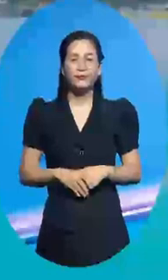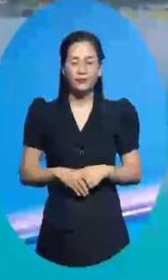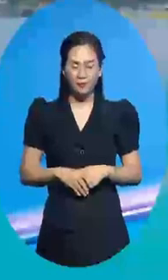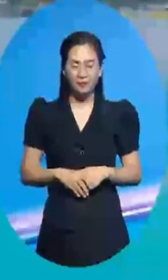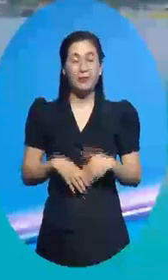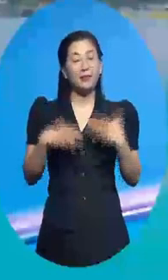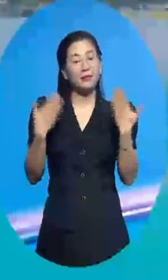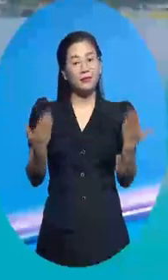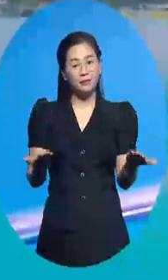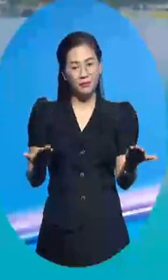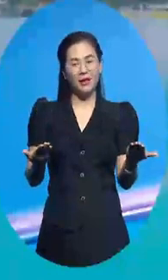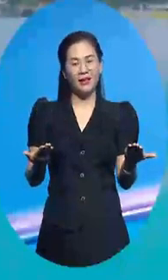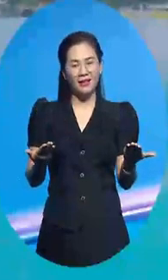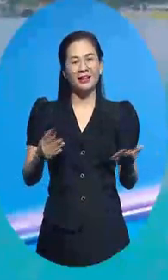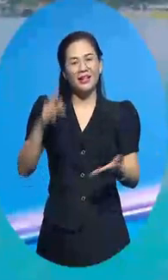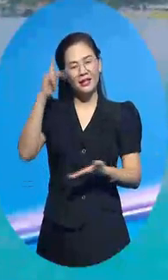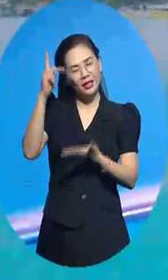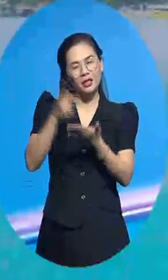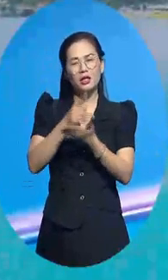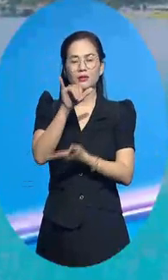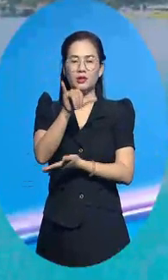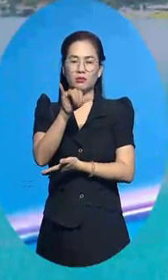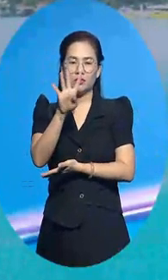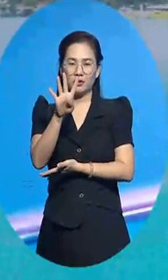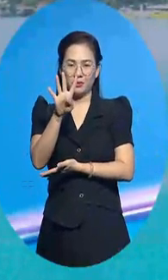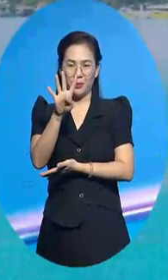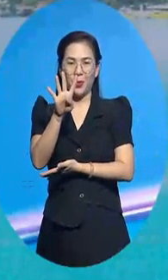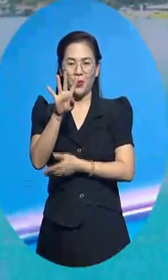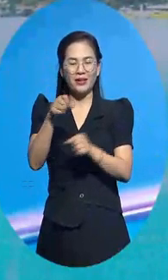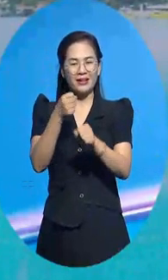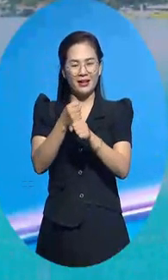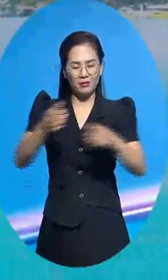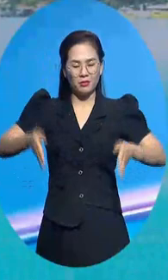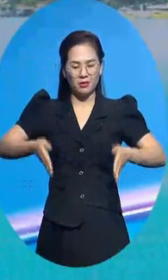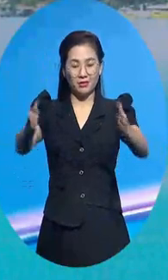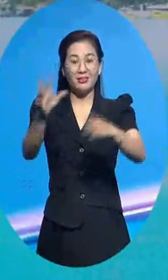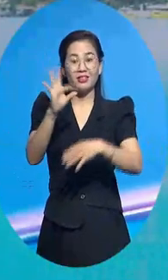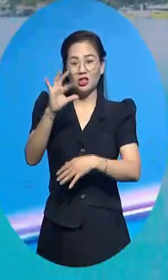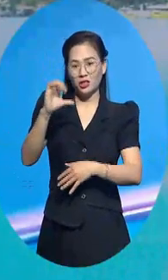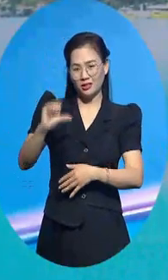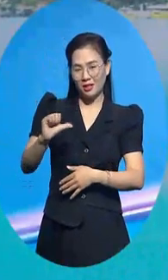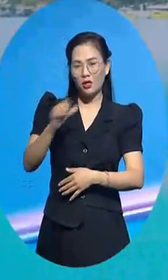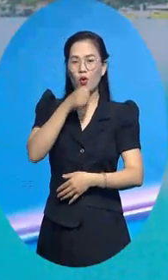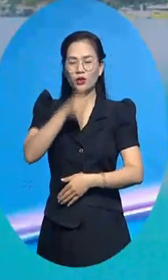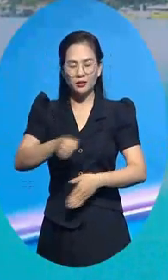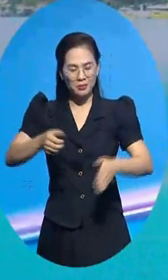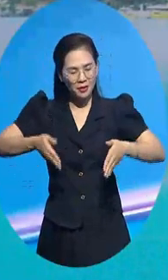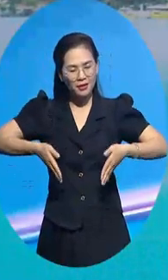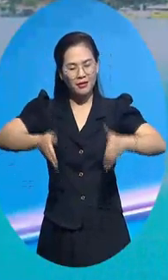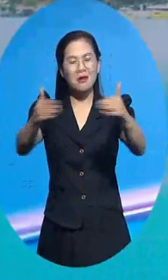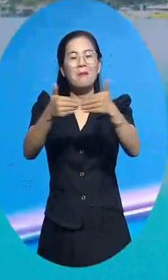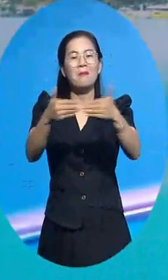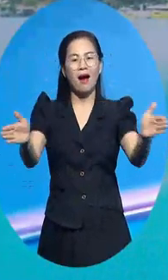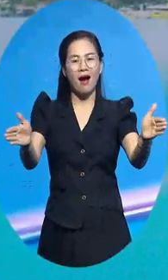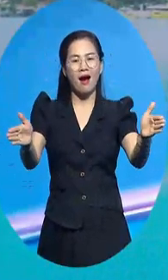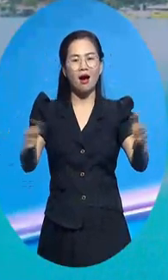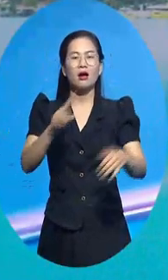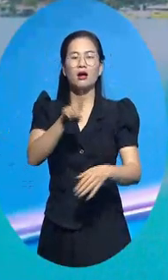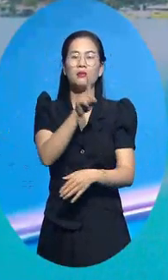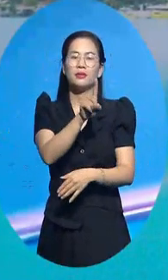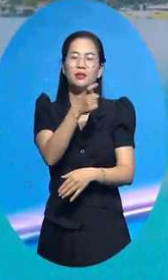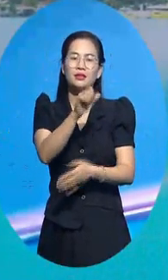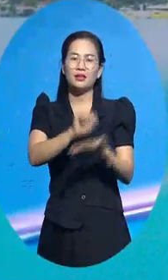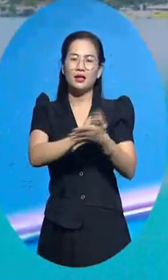Thưa quý vị, hôm nay cũng là kỷ niệm 64 năm ngày mở đường Trường Sơn, đường Hồ Chí Minh, ngày truyền thống của Bộ đội Trường Sơn Anh Hùng 19 tháng 5